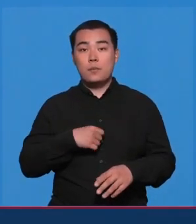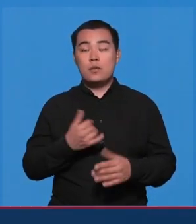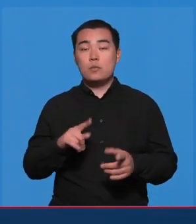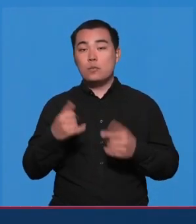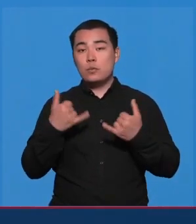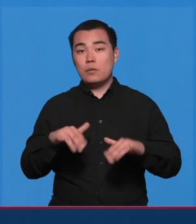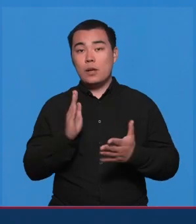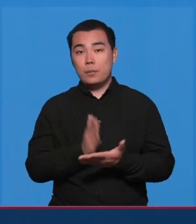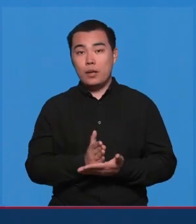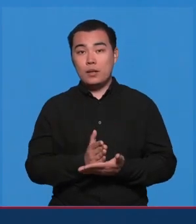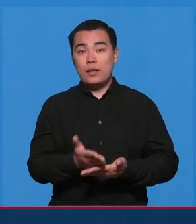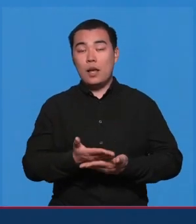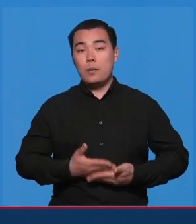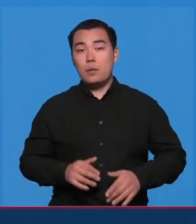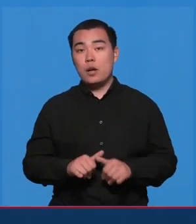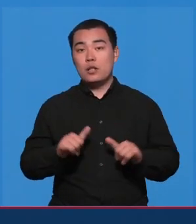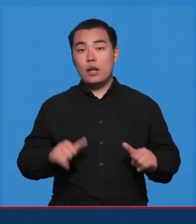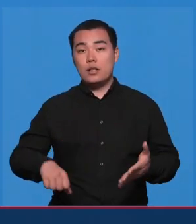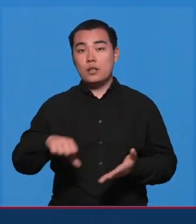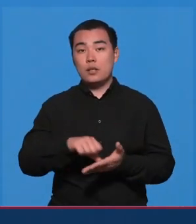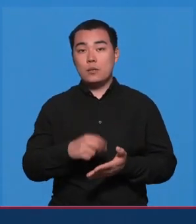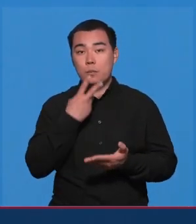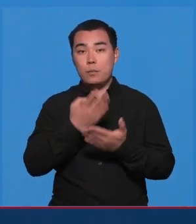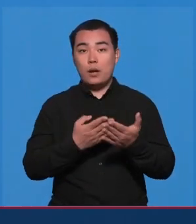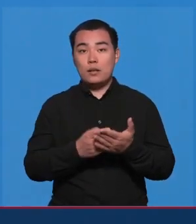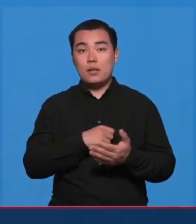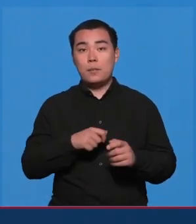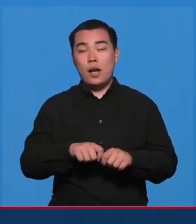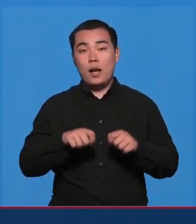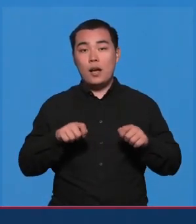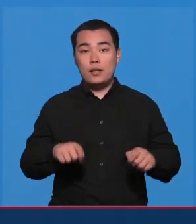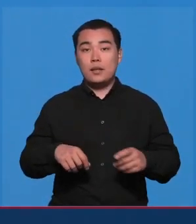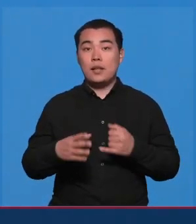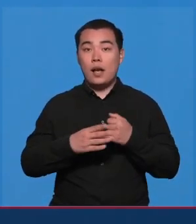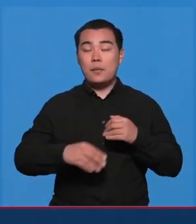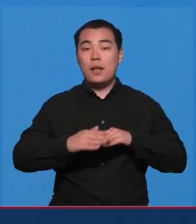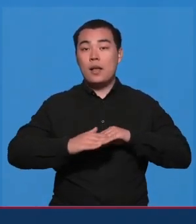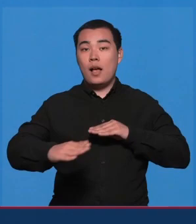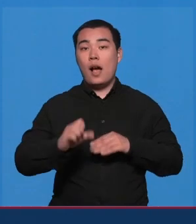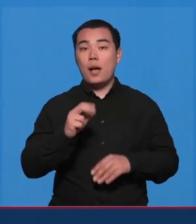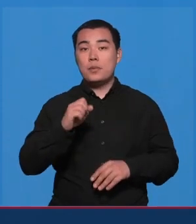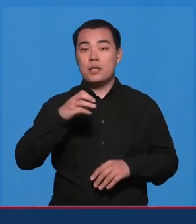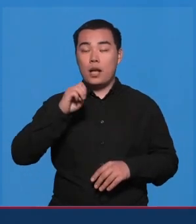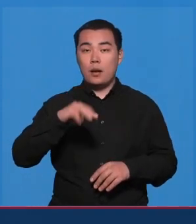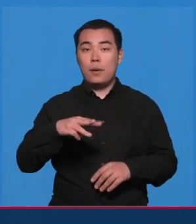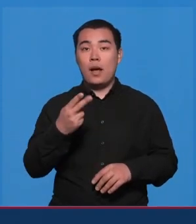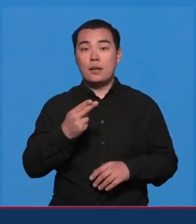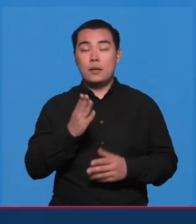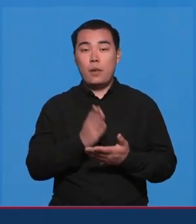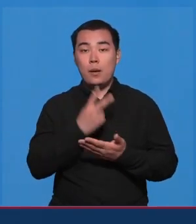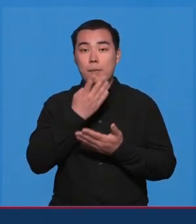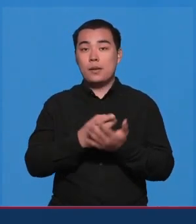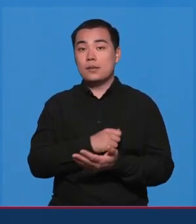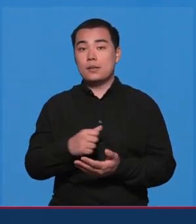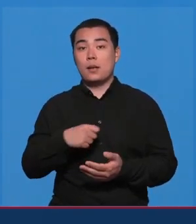меня удивлять. И для меня большая честь сегодня принять участие в открытии площадки Амстердам в Астане. С того дня, когда в ноябре